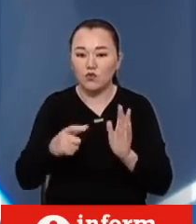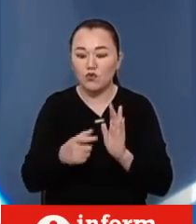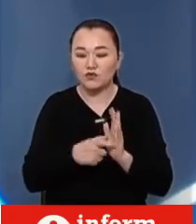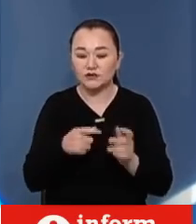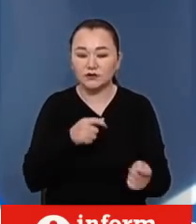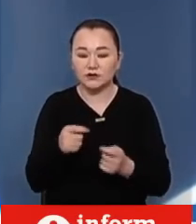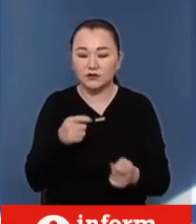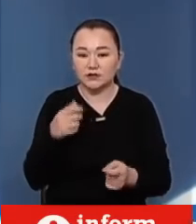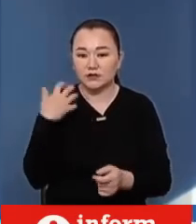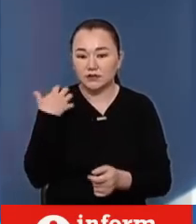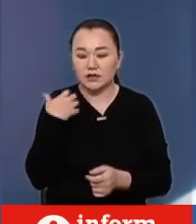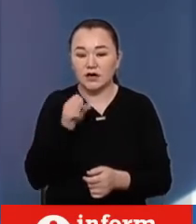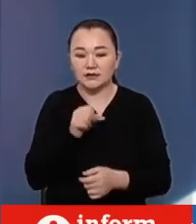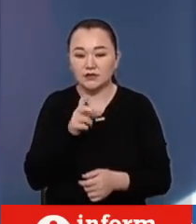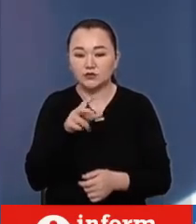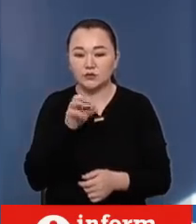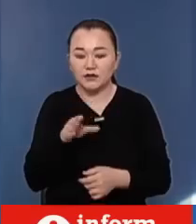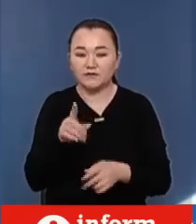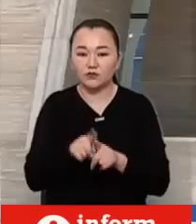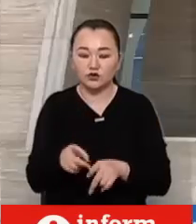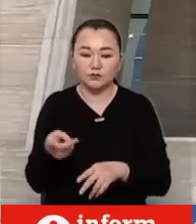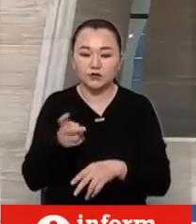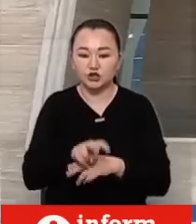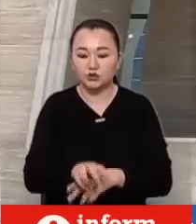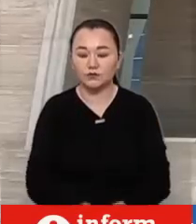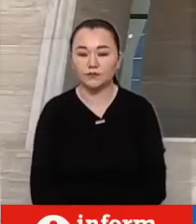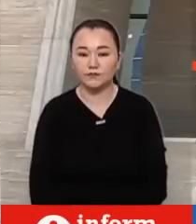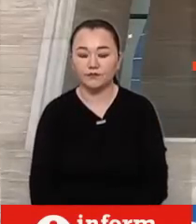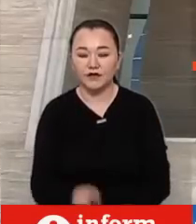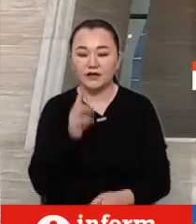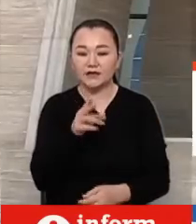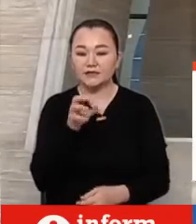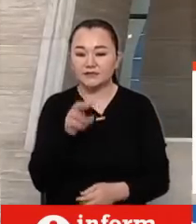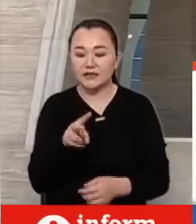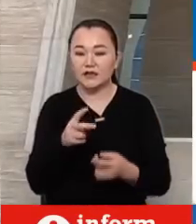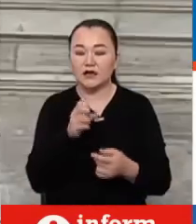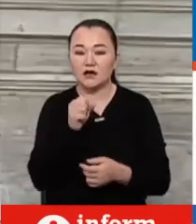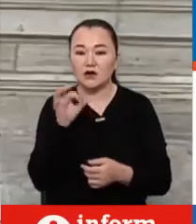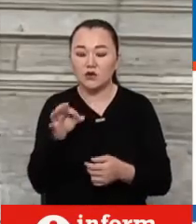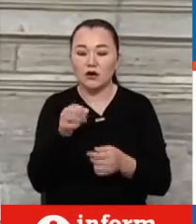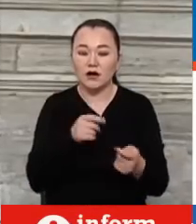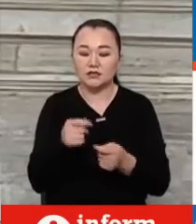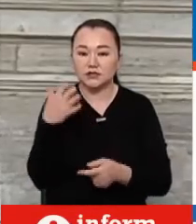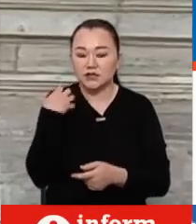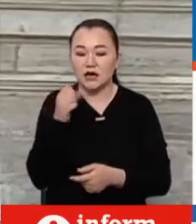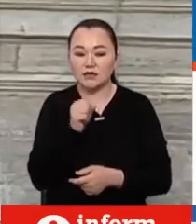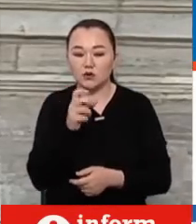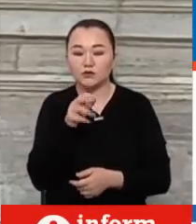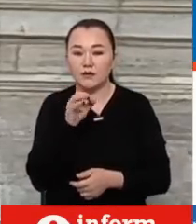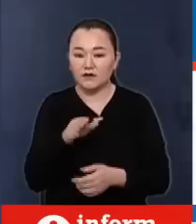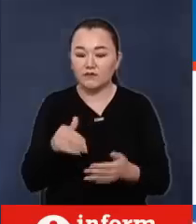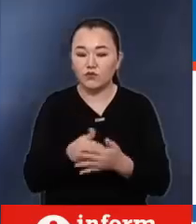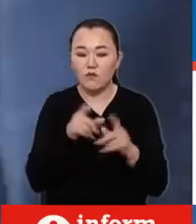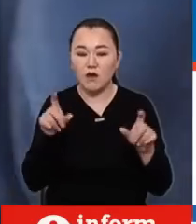басқарма төрағасы Асхат Үзбеков те келді. KSL акционерлік қоғамының басқарма төрағасы Асхат Үзбеков жаңа